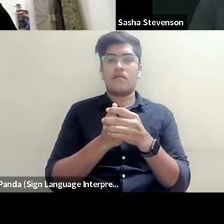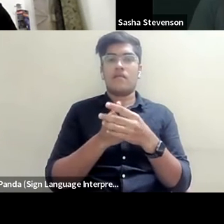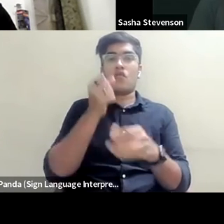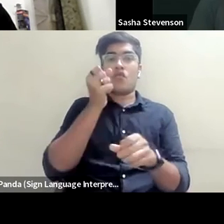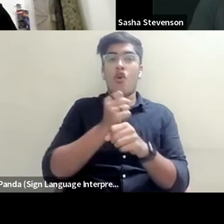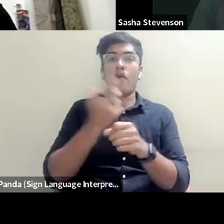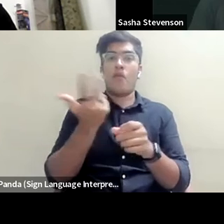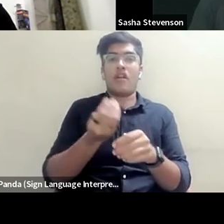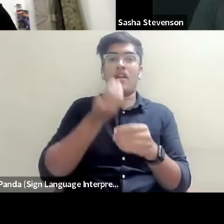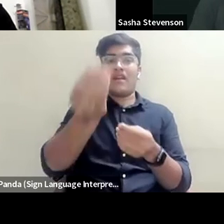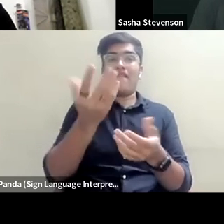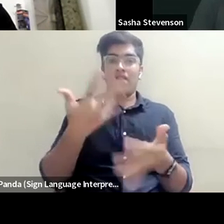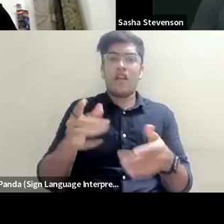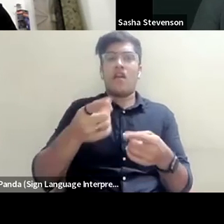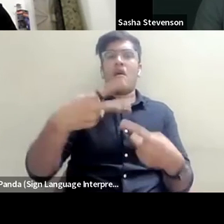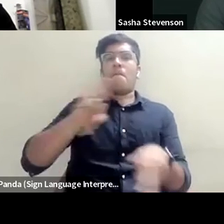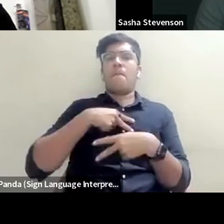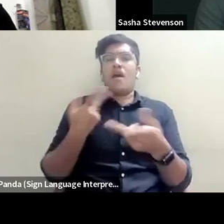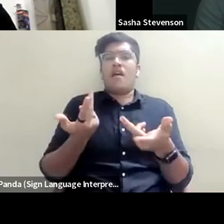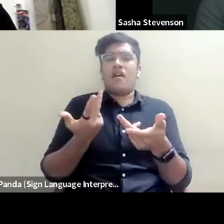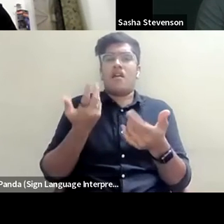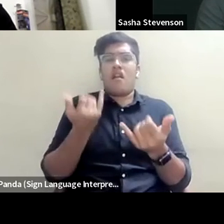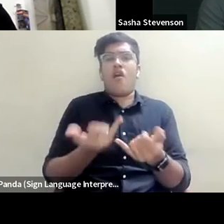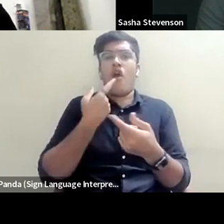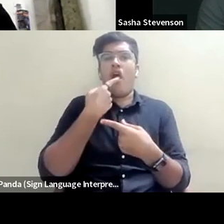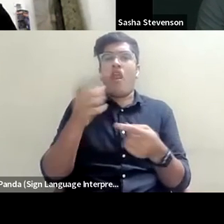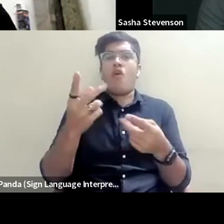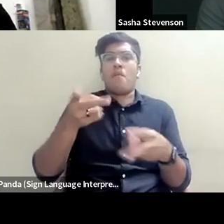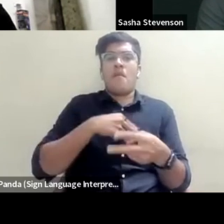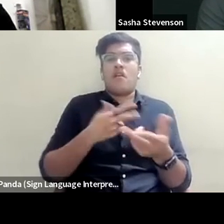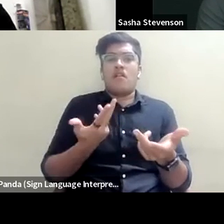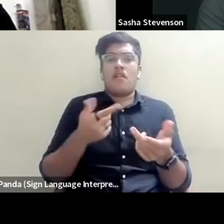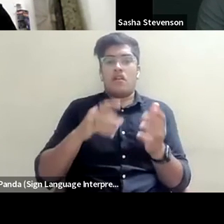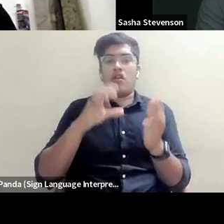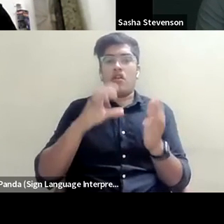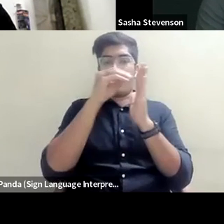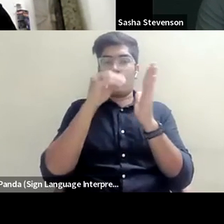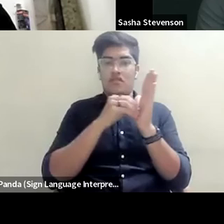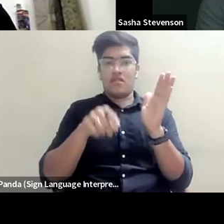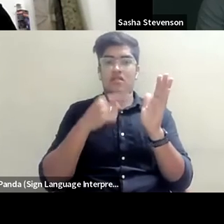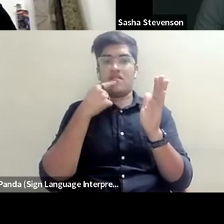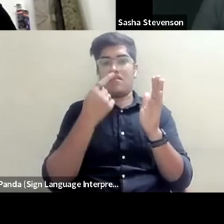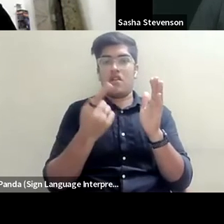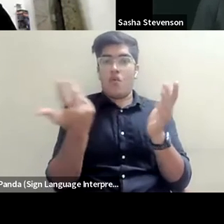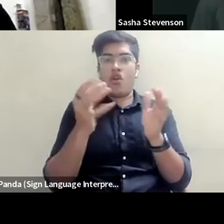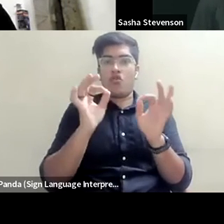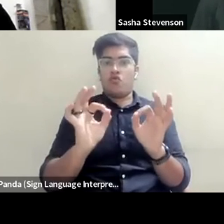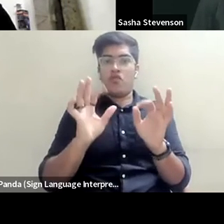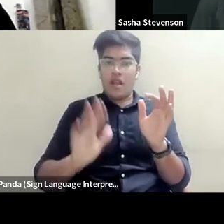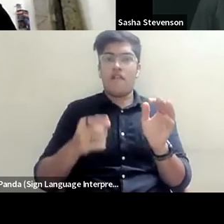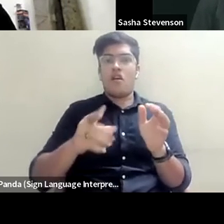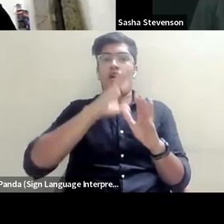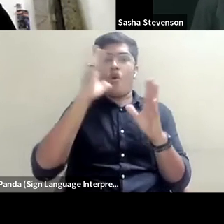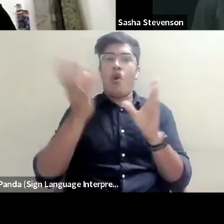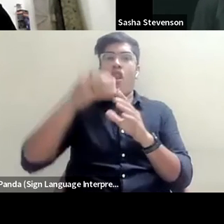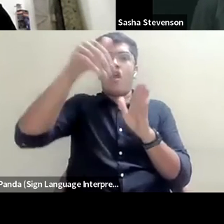वो वापस ले लिया. अभी क्या बोलेगा, वो कॉन्स्टिट्यूशन है, वो जो कुछ अच्छा था उसको अंदर से खत्म